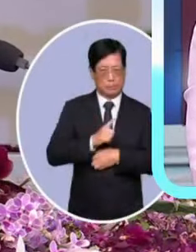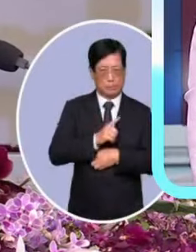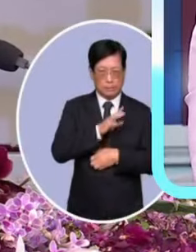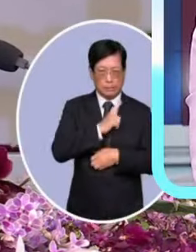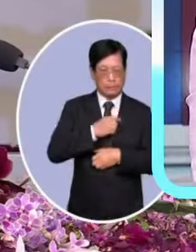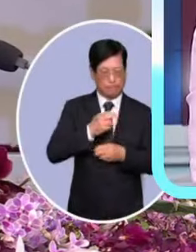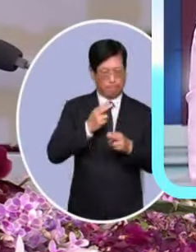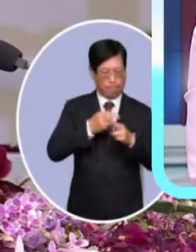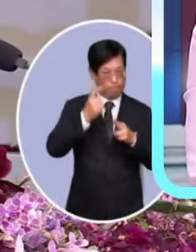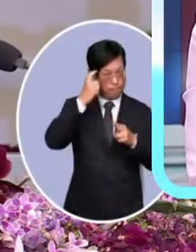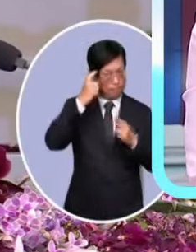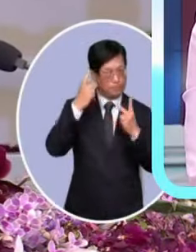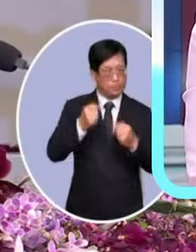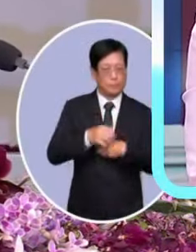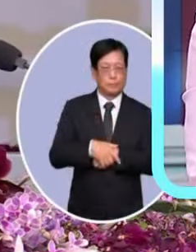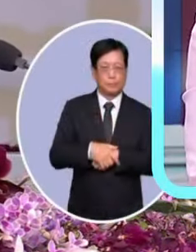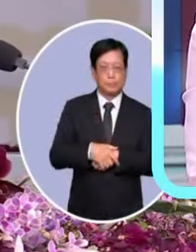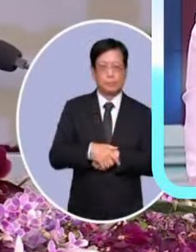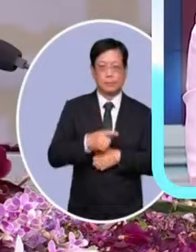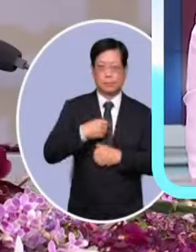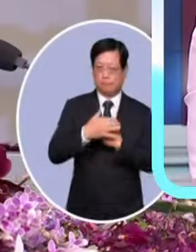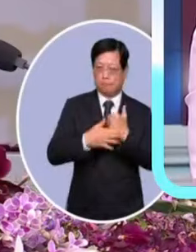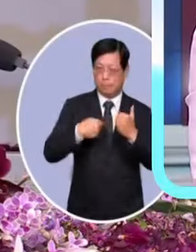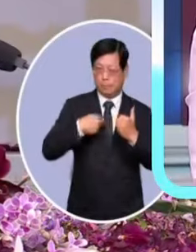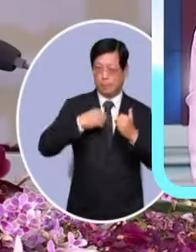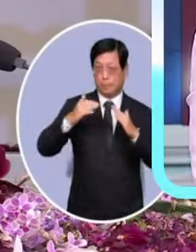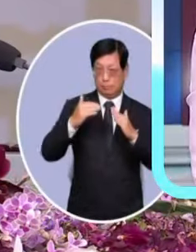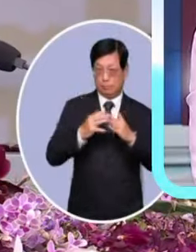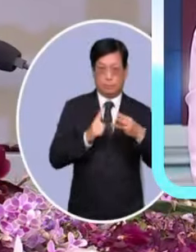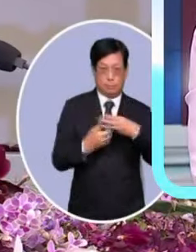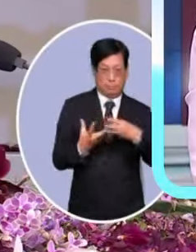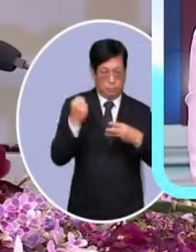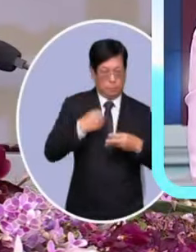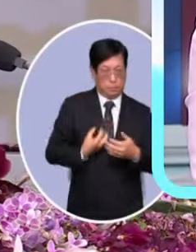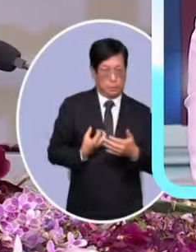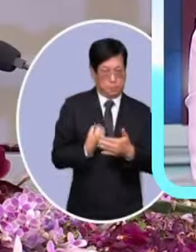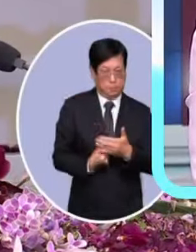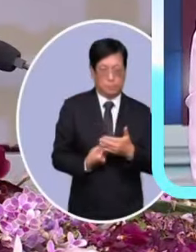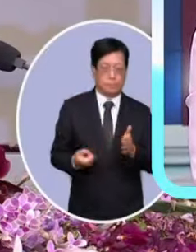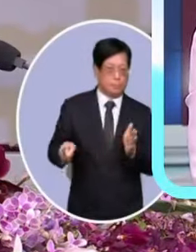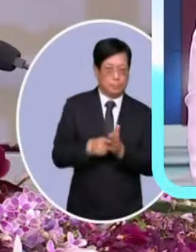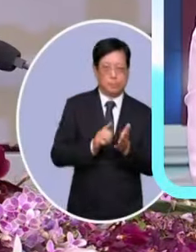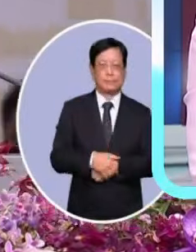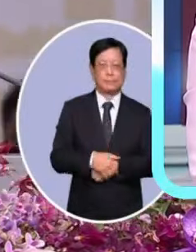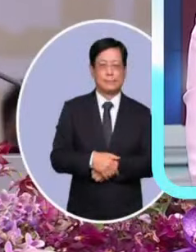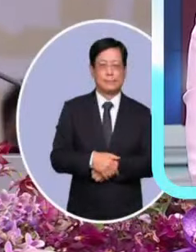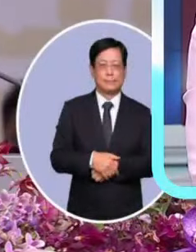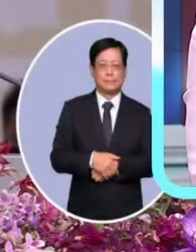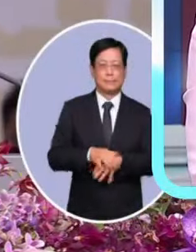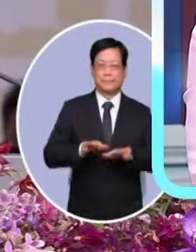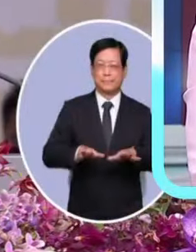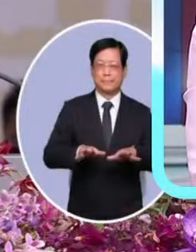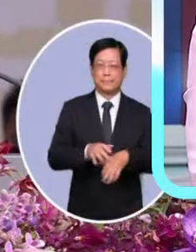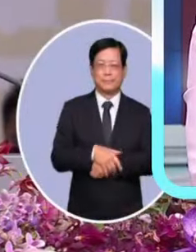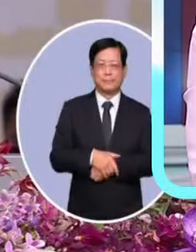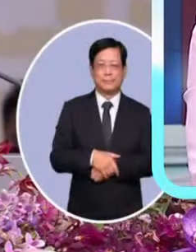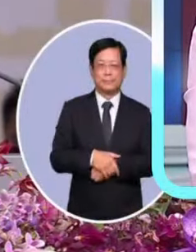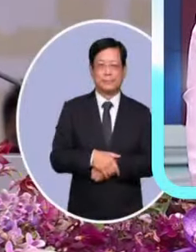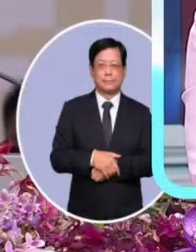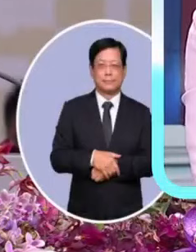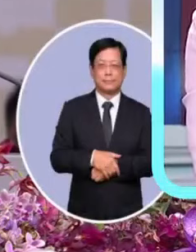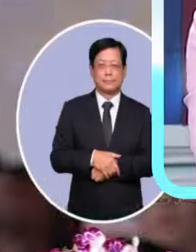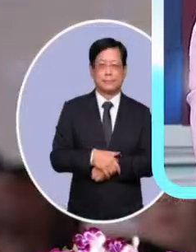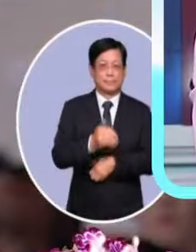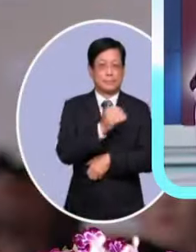是 他干嘛针对吴康仁啊？ 就对你的言论不负责任。 在那边又不是只有他， 不是 嘛？而且人家才刚过去， 因为吴康仁在台湾刚得奖嘛。